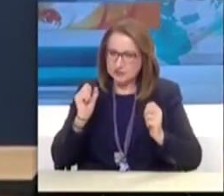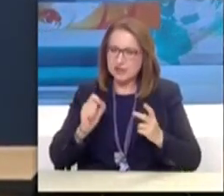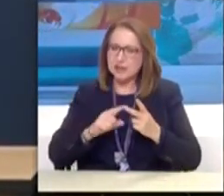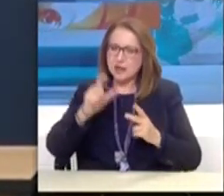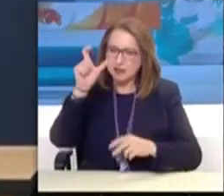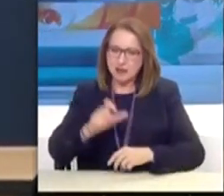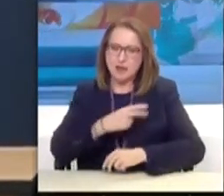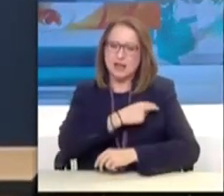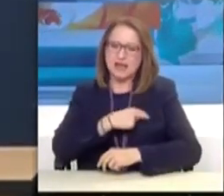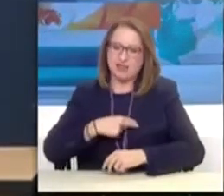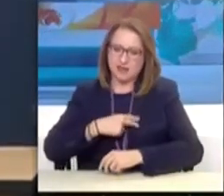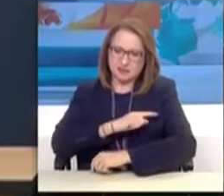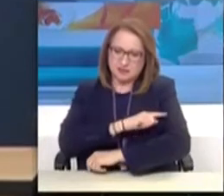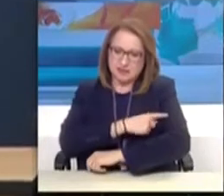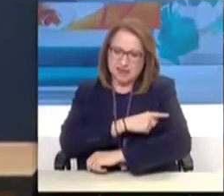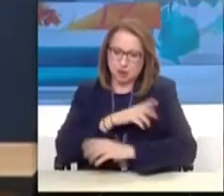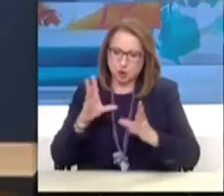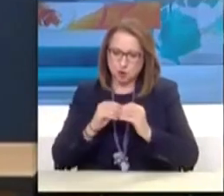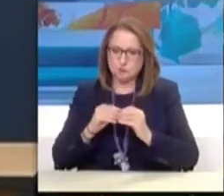ο οποίος έχει και το λόγο.